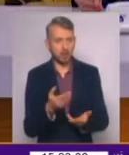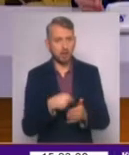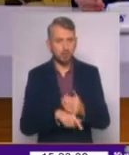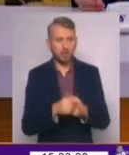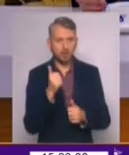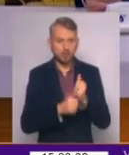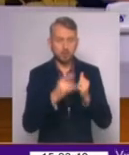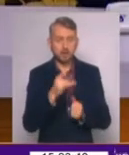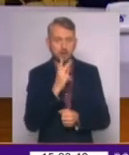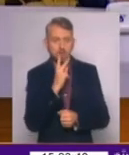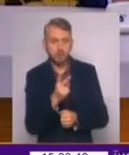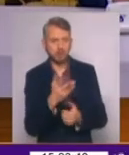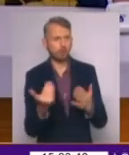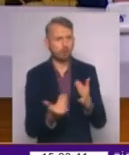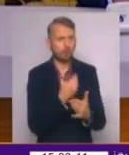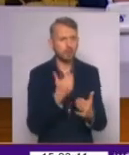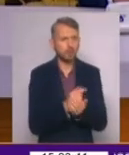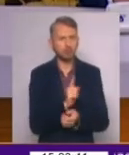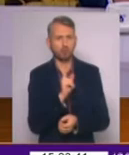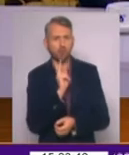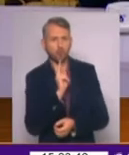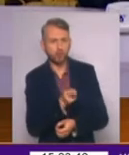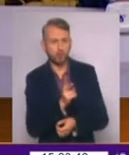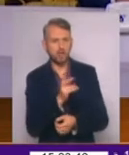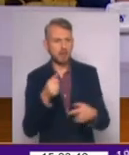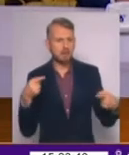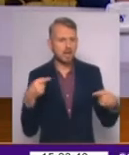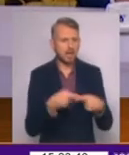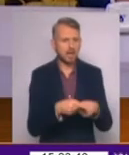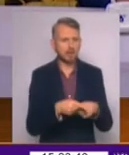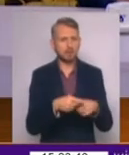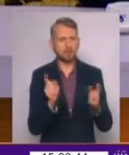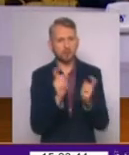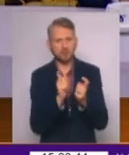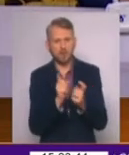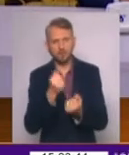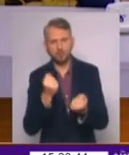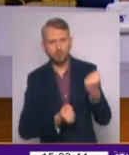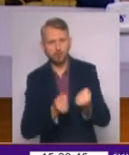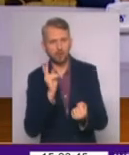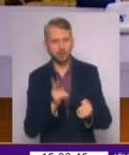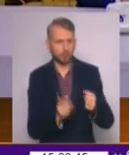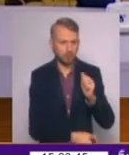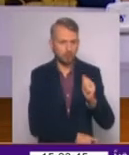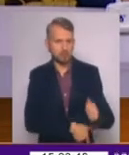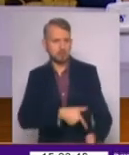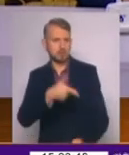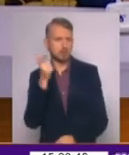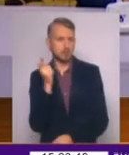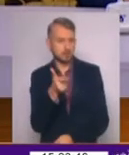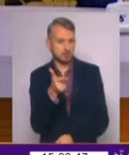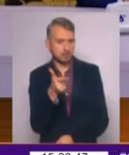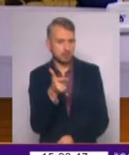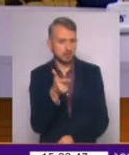разом ми бачимо там, десь в новинах, да, що хтось там на перехресті там, посварилися водії, хтось дістав